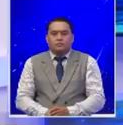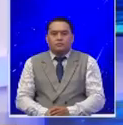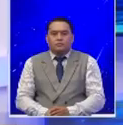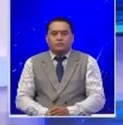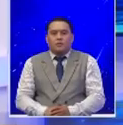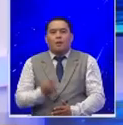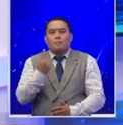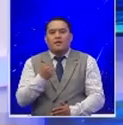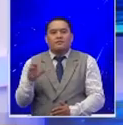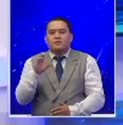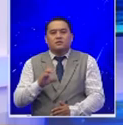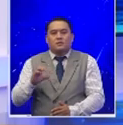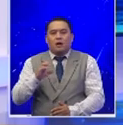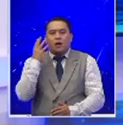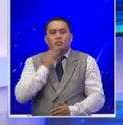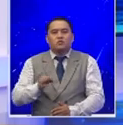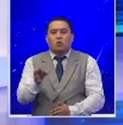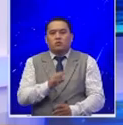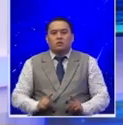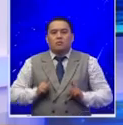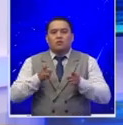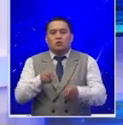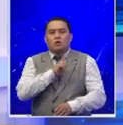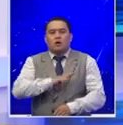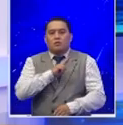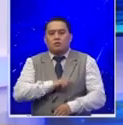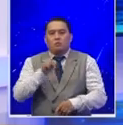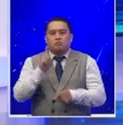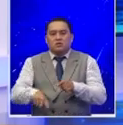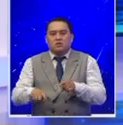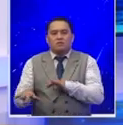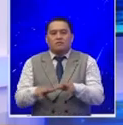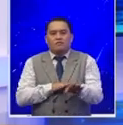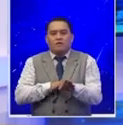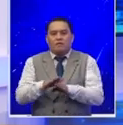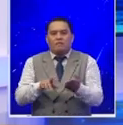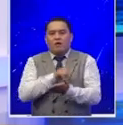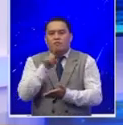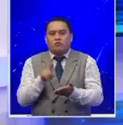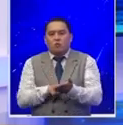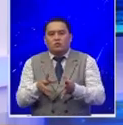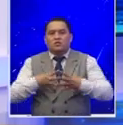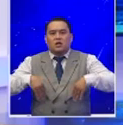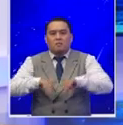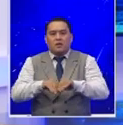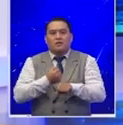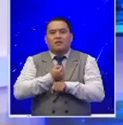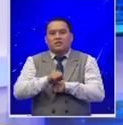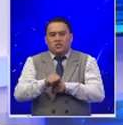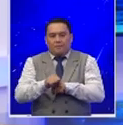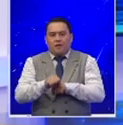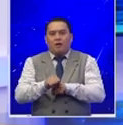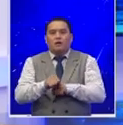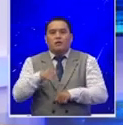С 1 сентября в Алматинской области приступила к работе служба экстренного реагирования по вопросам семейно-бытового насилия.